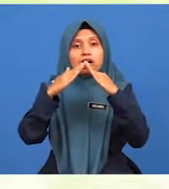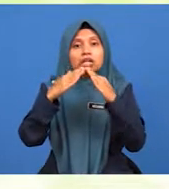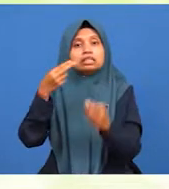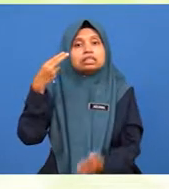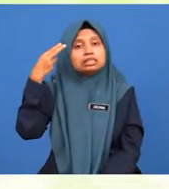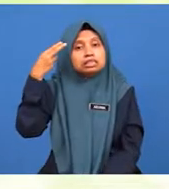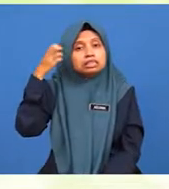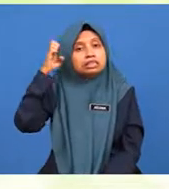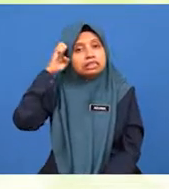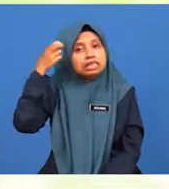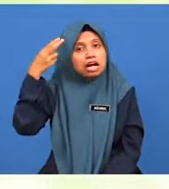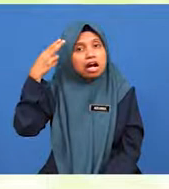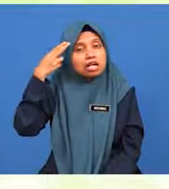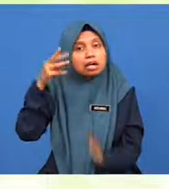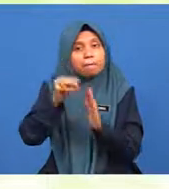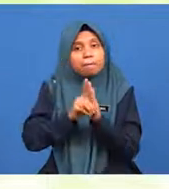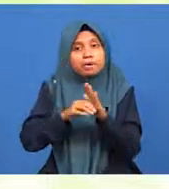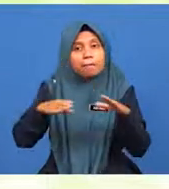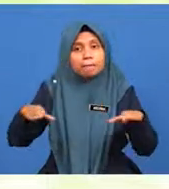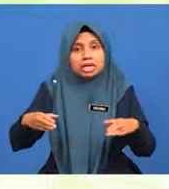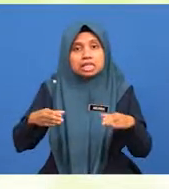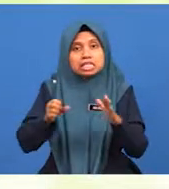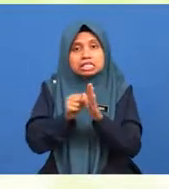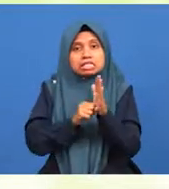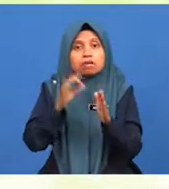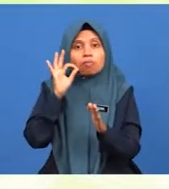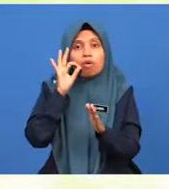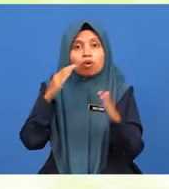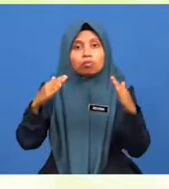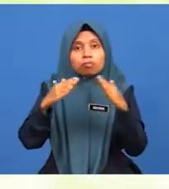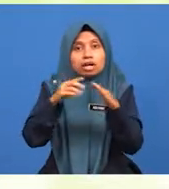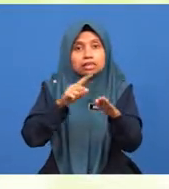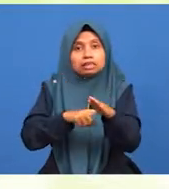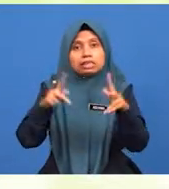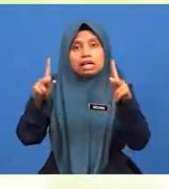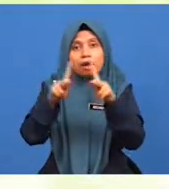Encik Halim membina sebuah rumah di kampung ibunya.